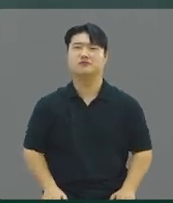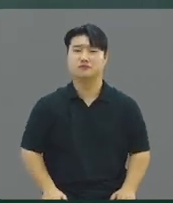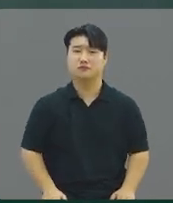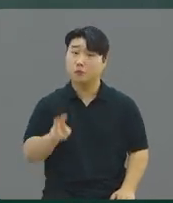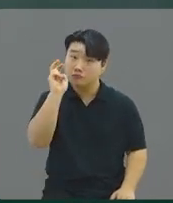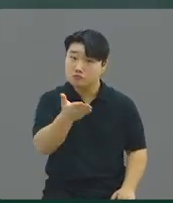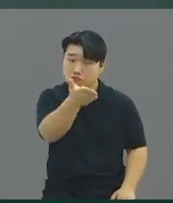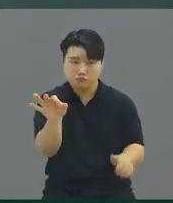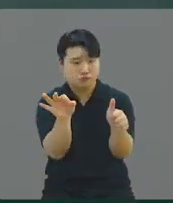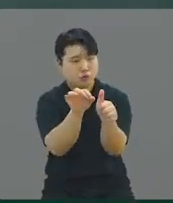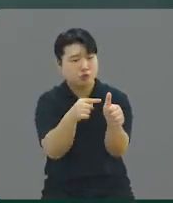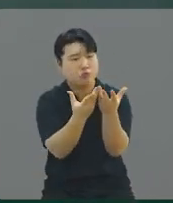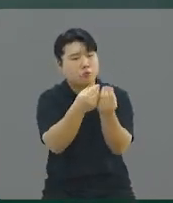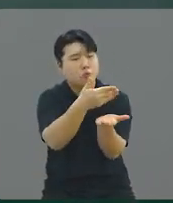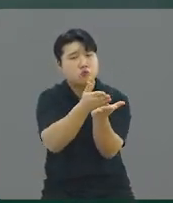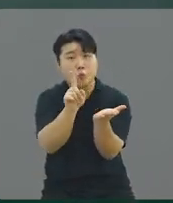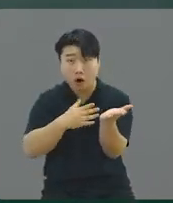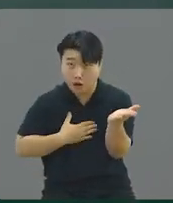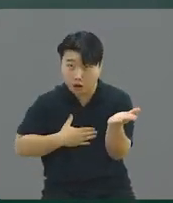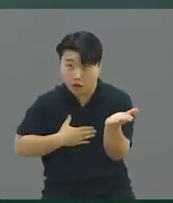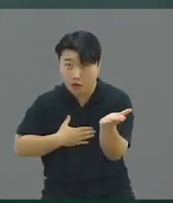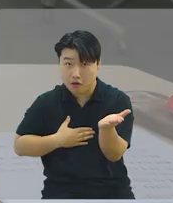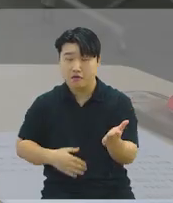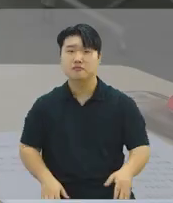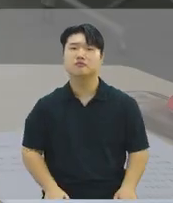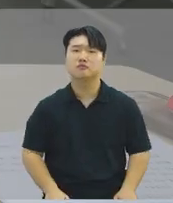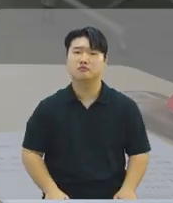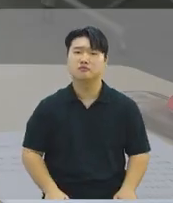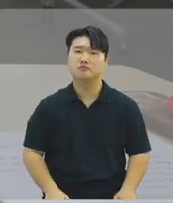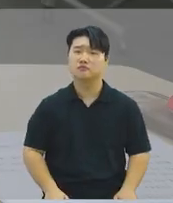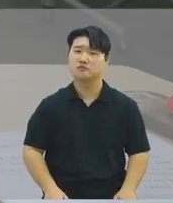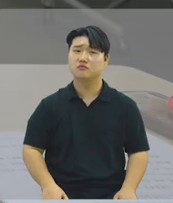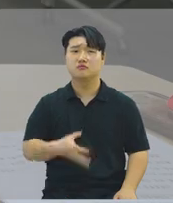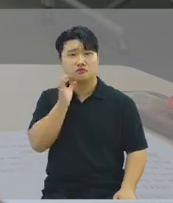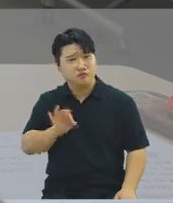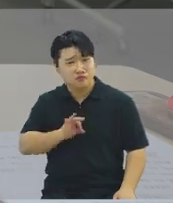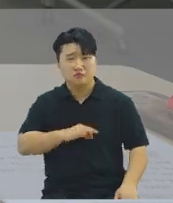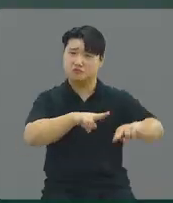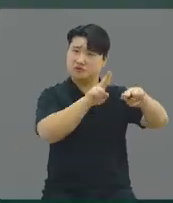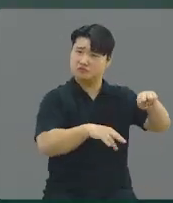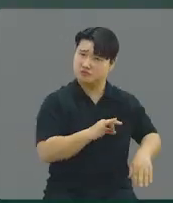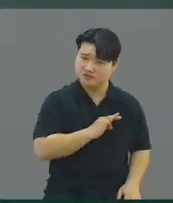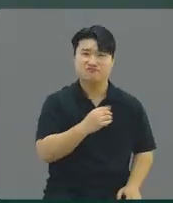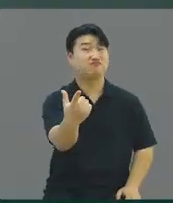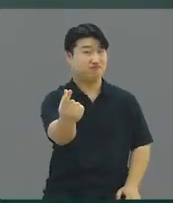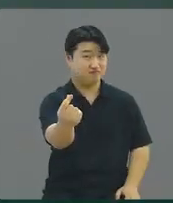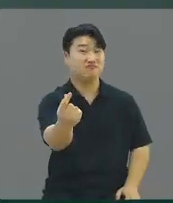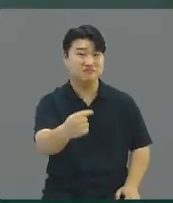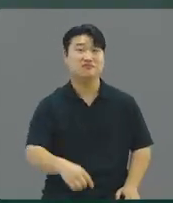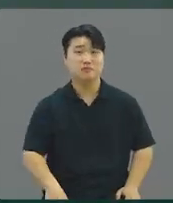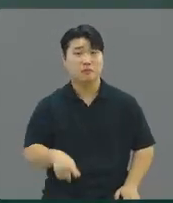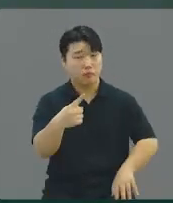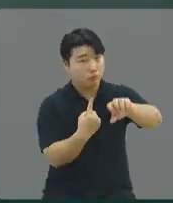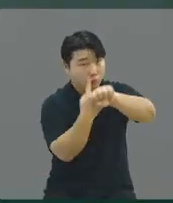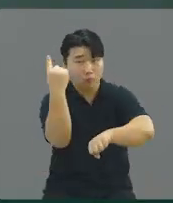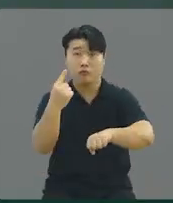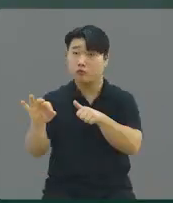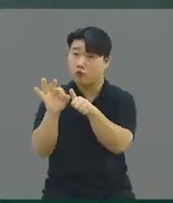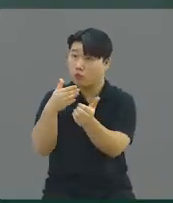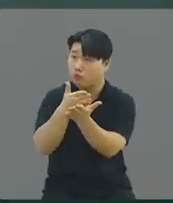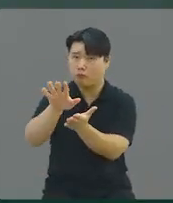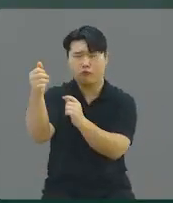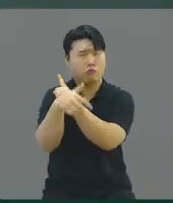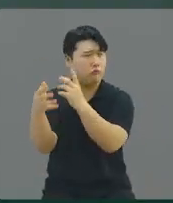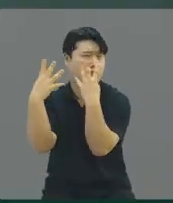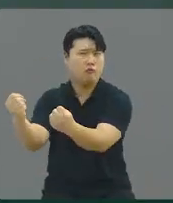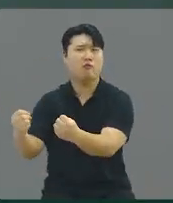주택연금입니다. 여러분은 어떤 연금을 알고 계시나요? 국민연금? 퇴직연금? 맞습니다. 생각외로 연금의 종류가